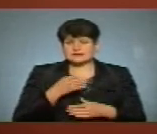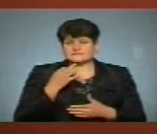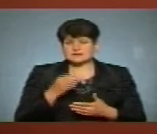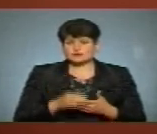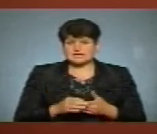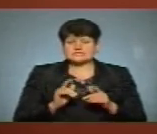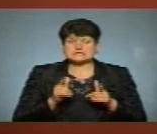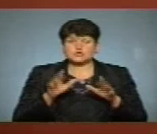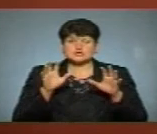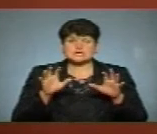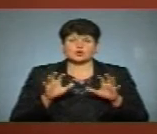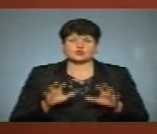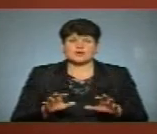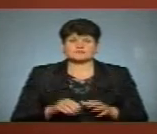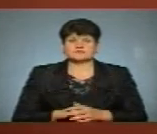відповідальності згідно чинного законодавства.